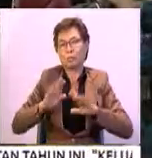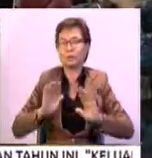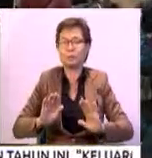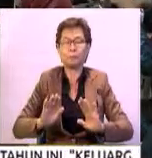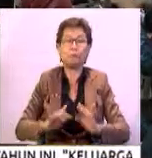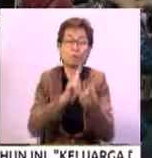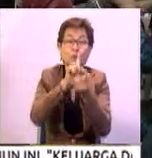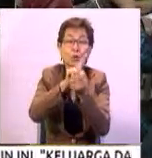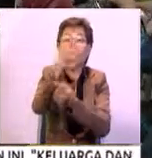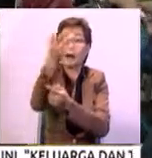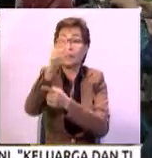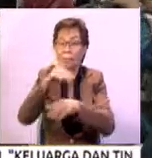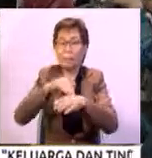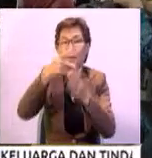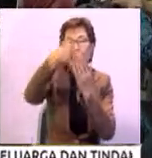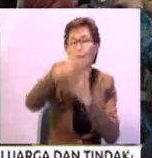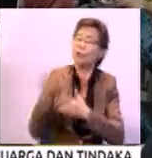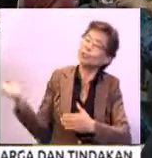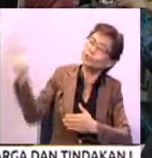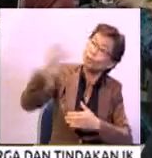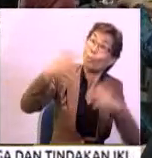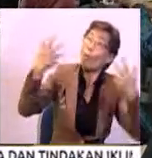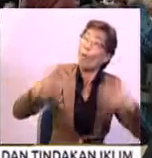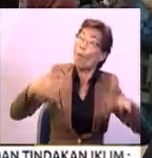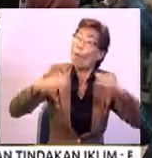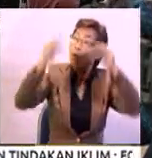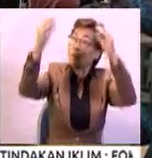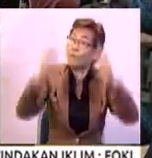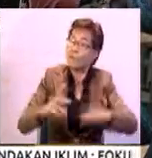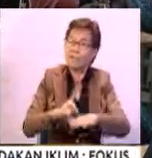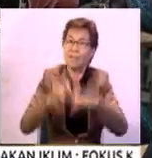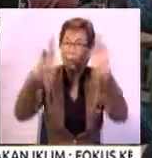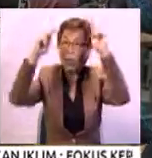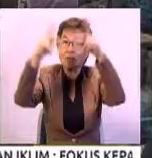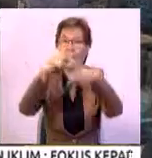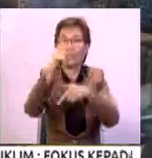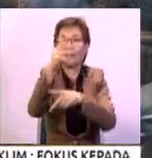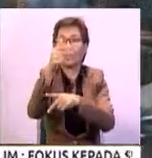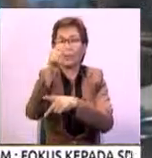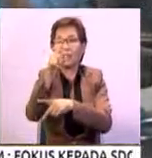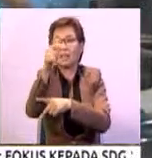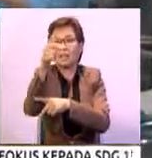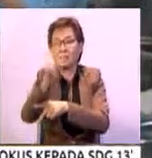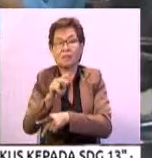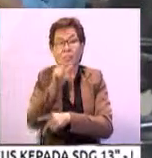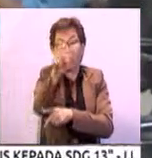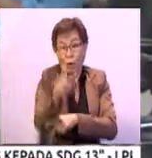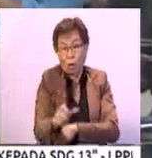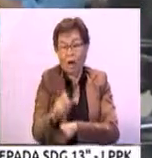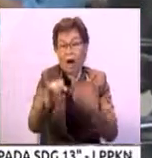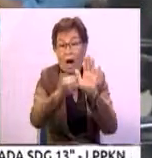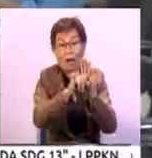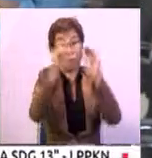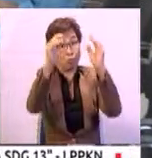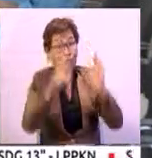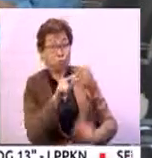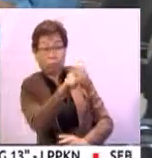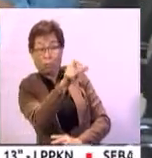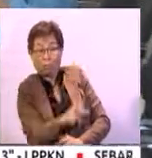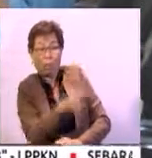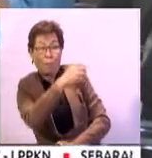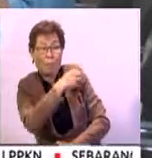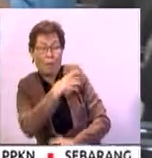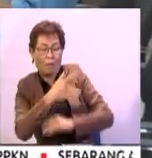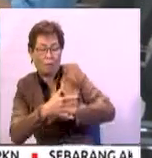Beliau ditemui RTM pada program Jom Hebat sebagai pendidik di Kuantan. Seorang lagi ikon pendidik yang juga